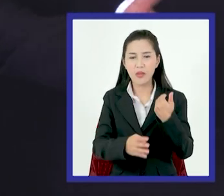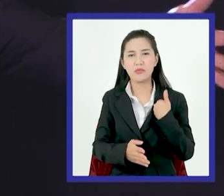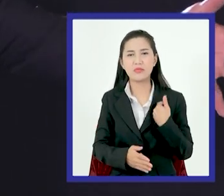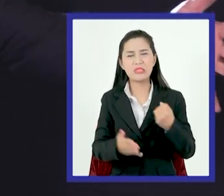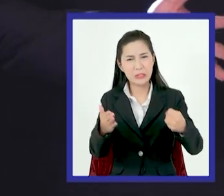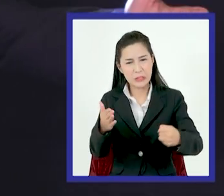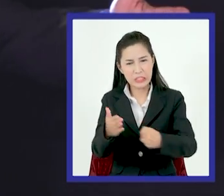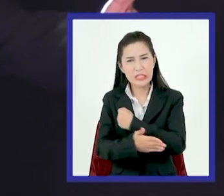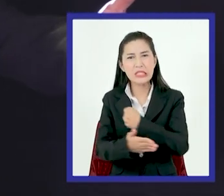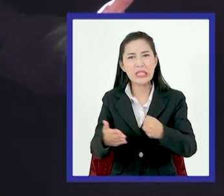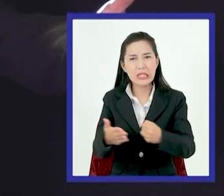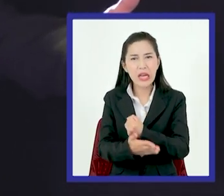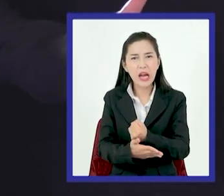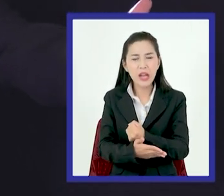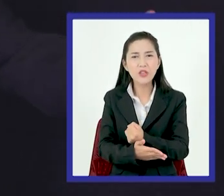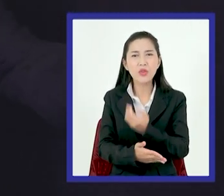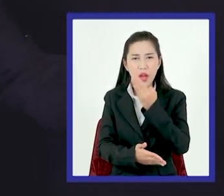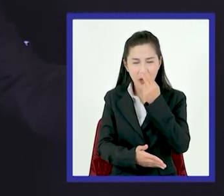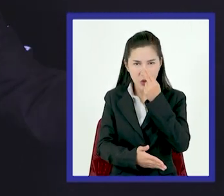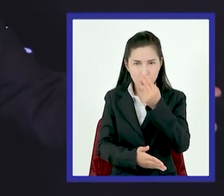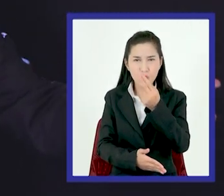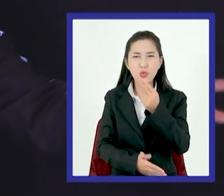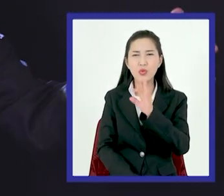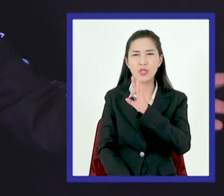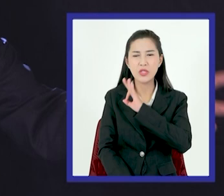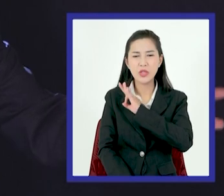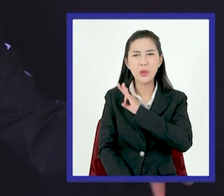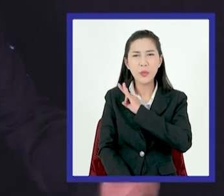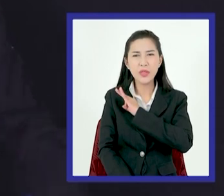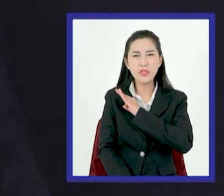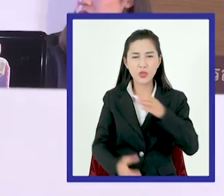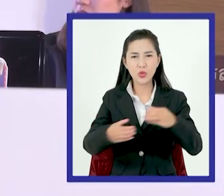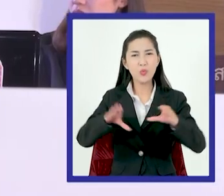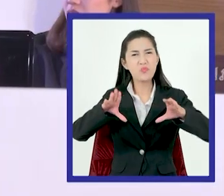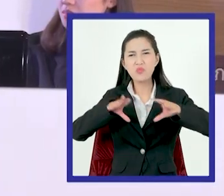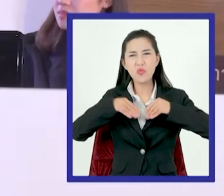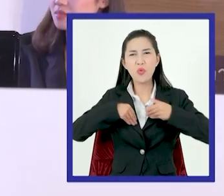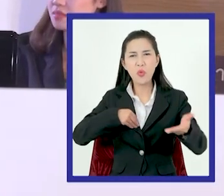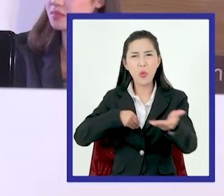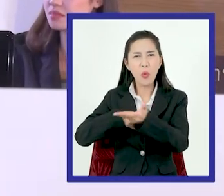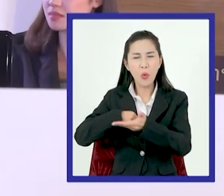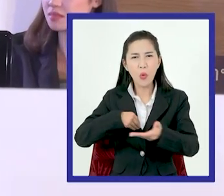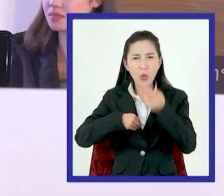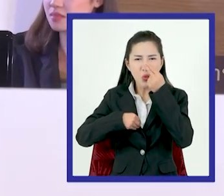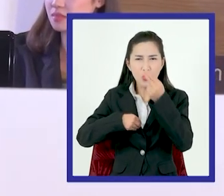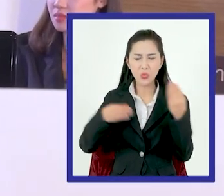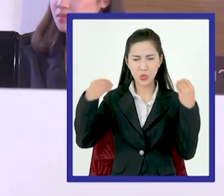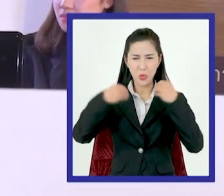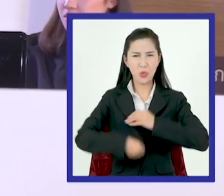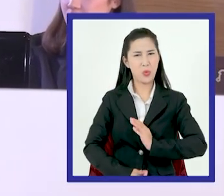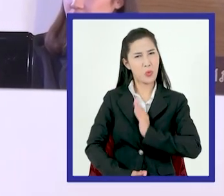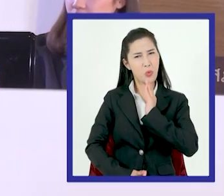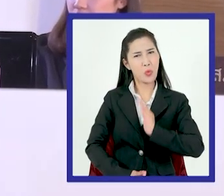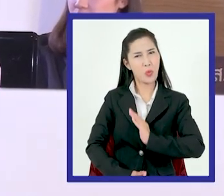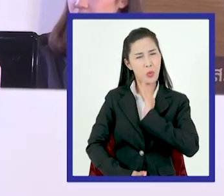ายถ้าอยากให้ทุกท่านได้ดูสมาชิกทางฝั่งฝ่ายค้อนของเราเราปรับตัวเราแต่งเนื้อเตรียมตัว